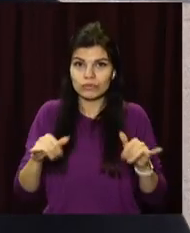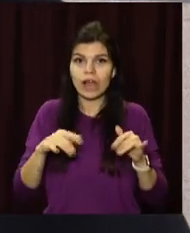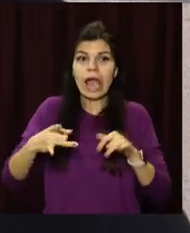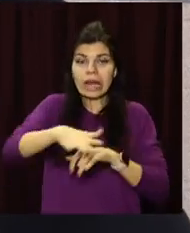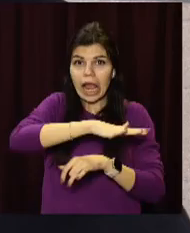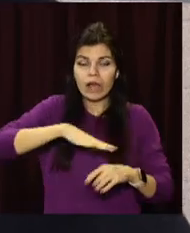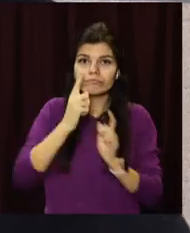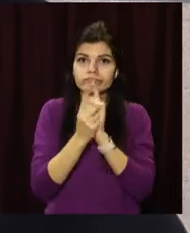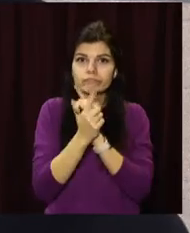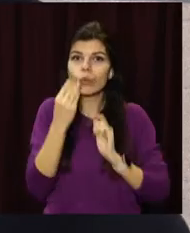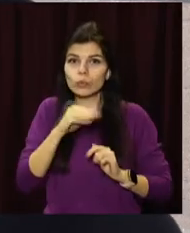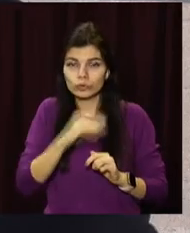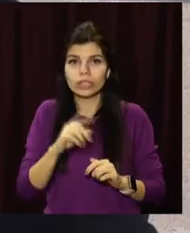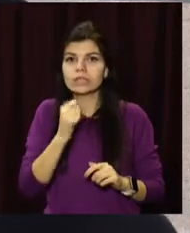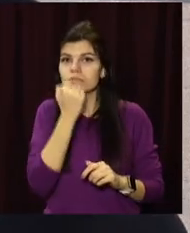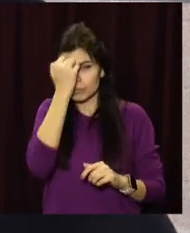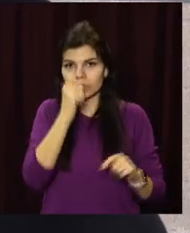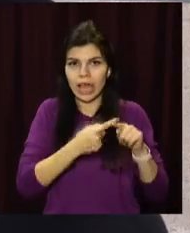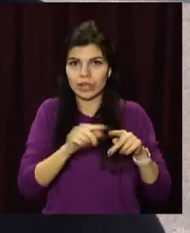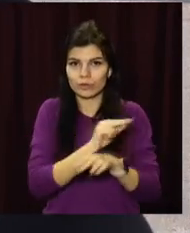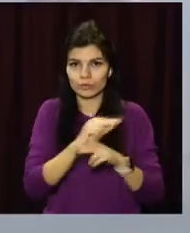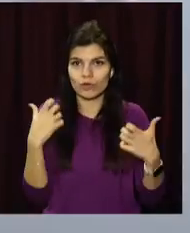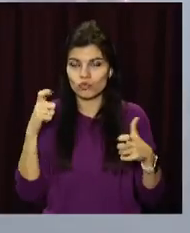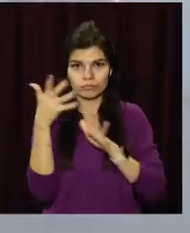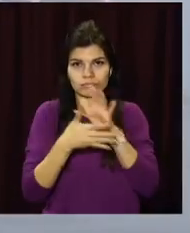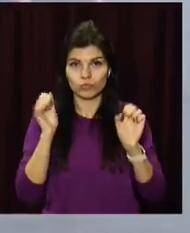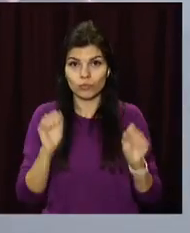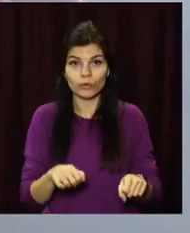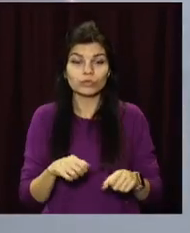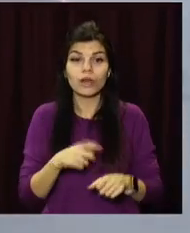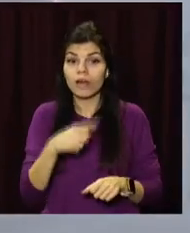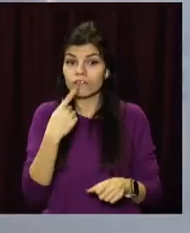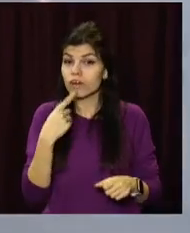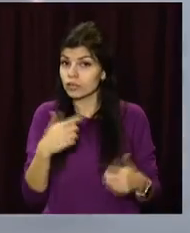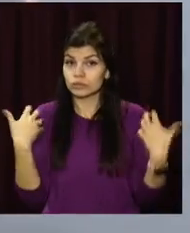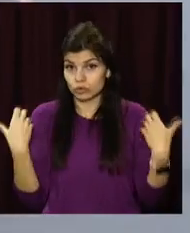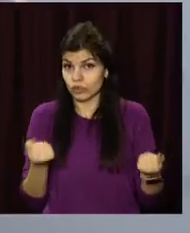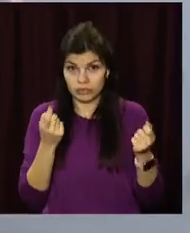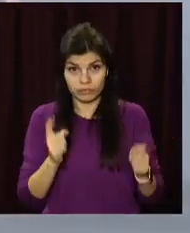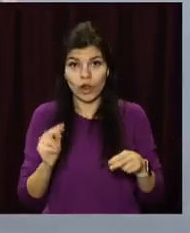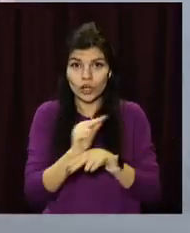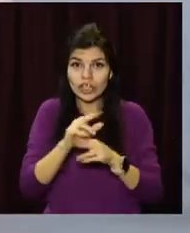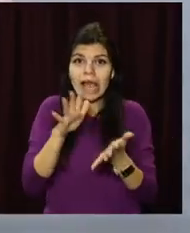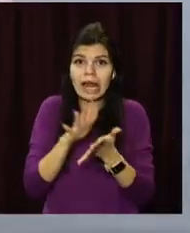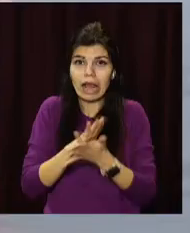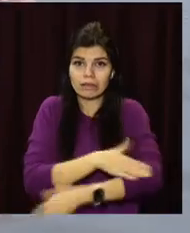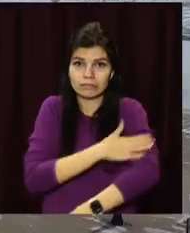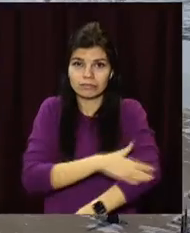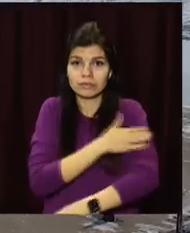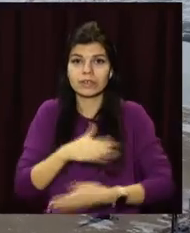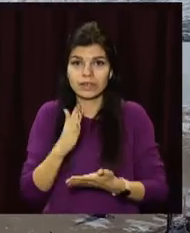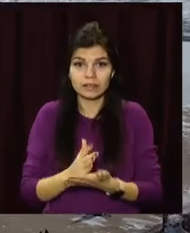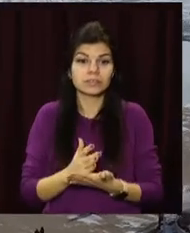основних напрямків розвитку регіону Херсонщини. Теплої пори року в Арабатських термах можна набратися здоров'я